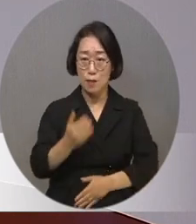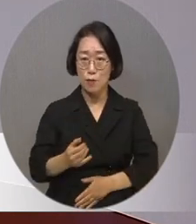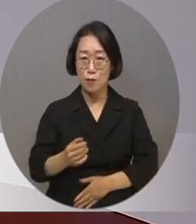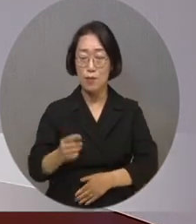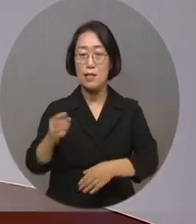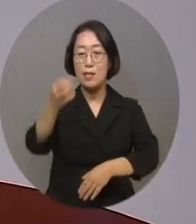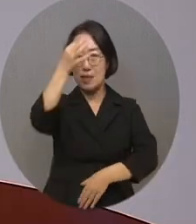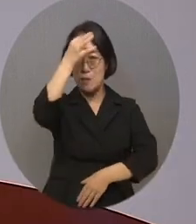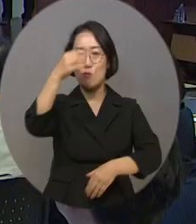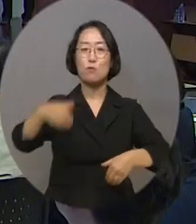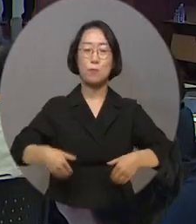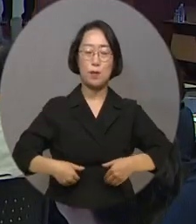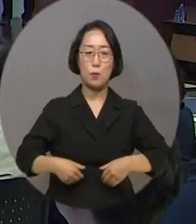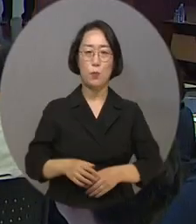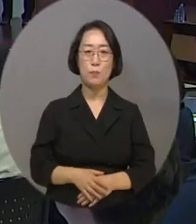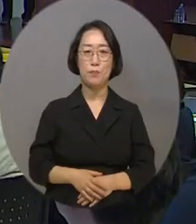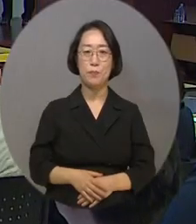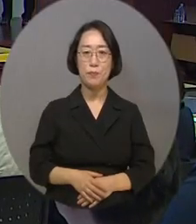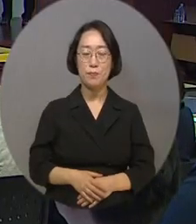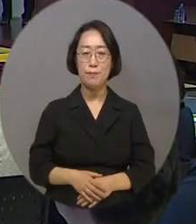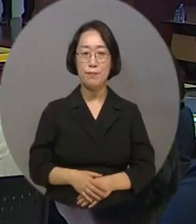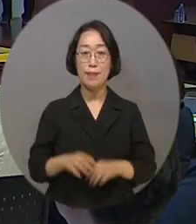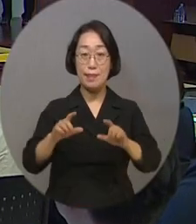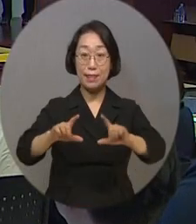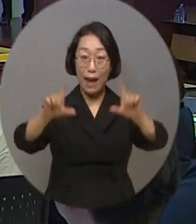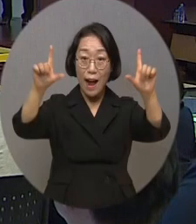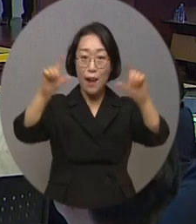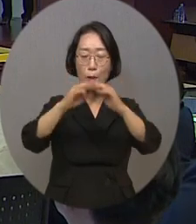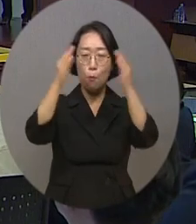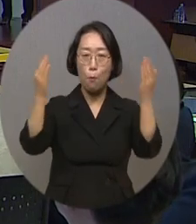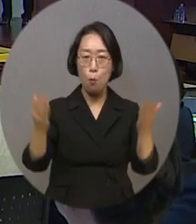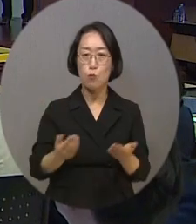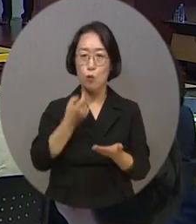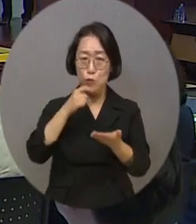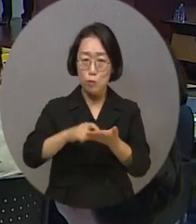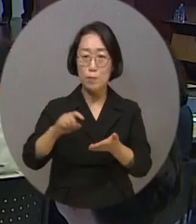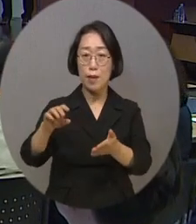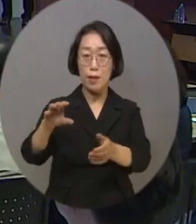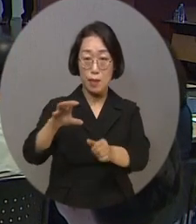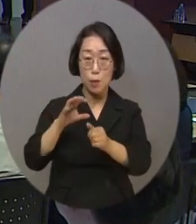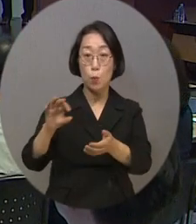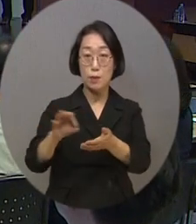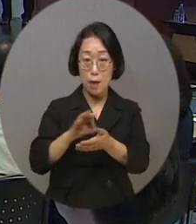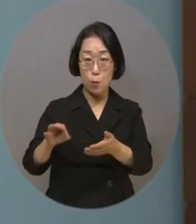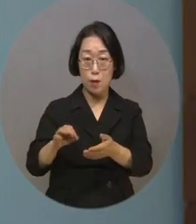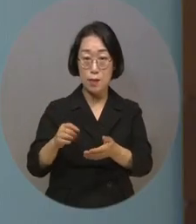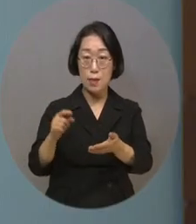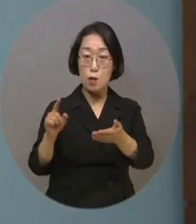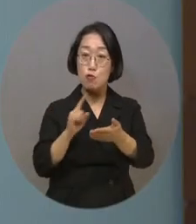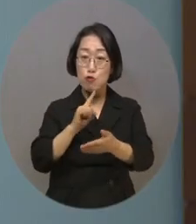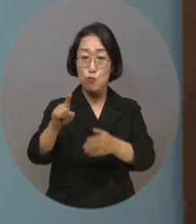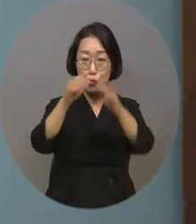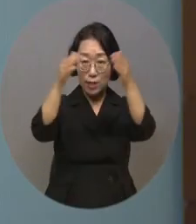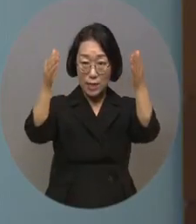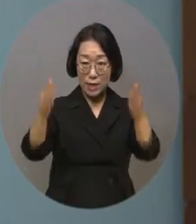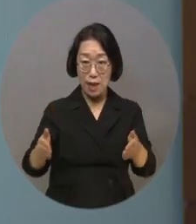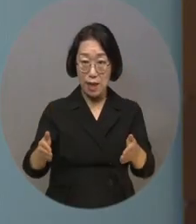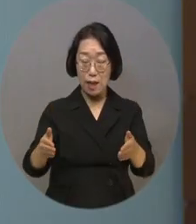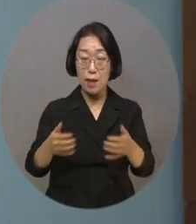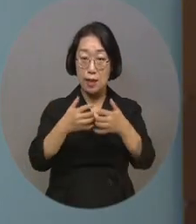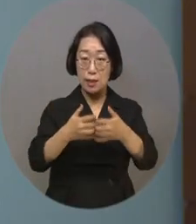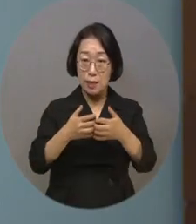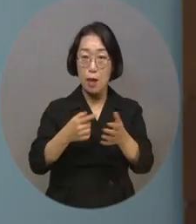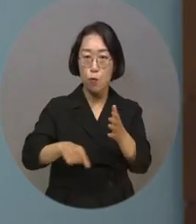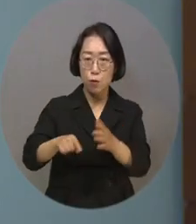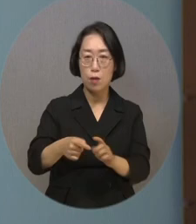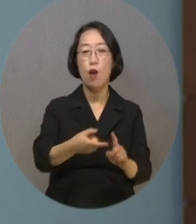중요한 시점입니다. 특히 이날 행사에서 모두가 쉽게 쓰는 키오스크의 확산을 위한 키오스크 접근성 보장